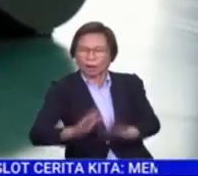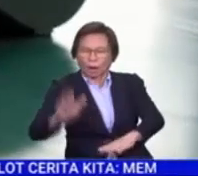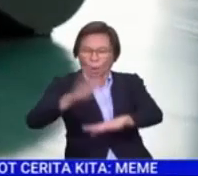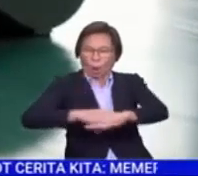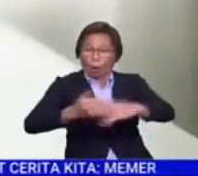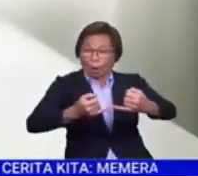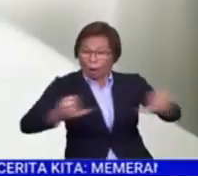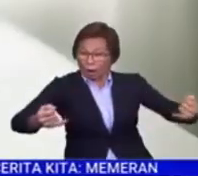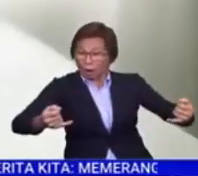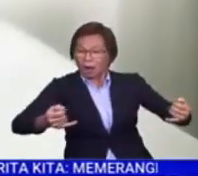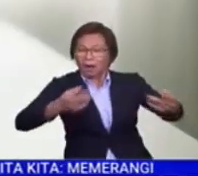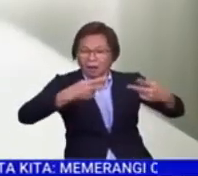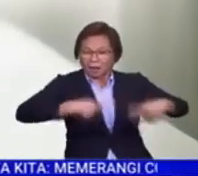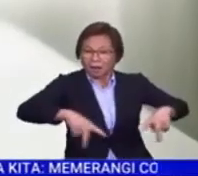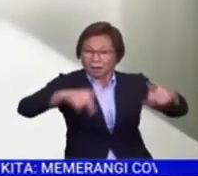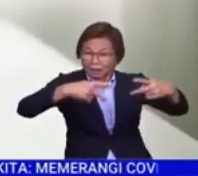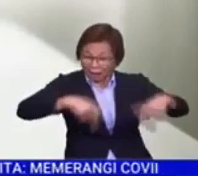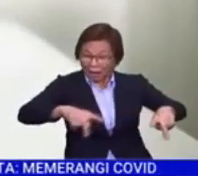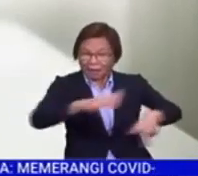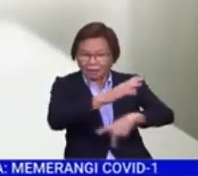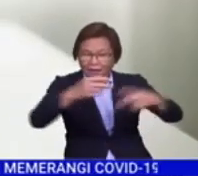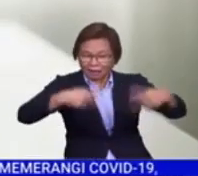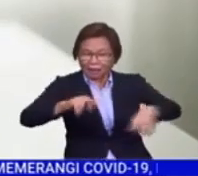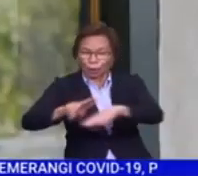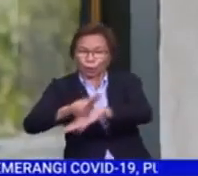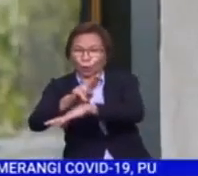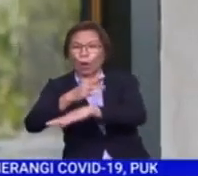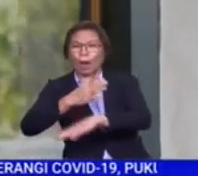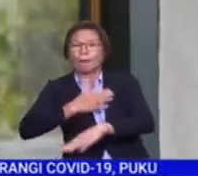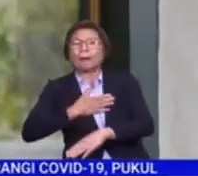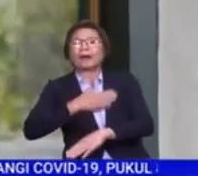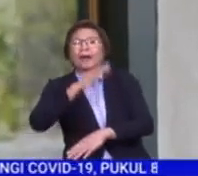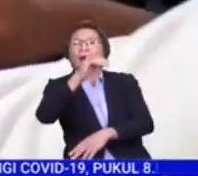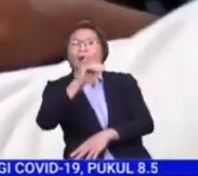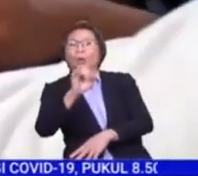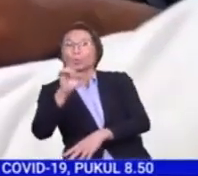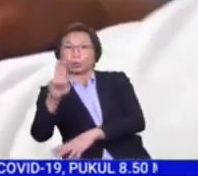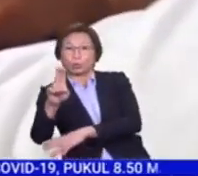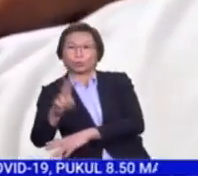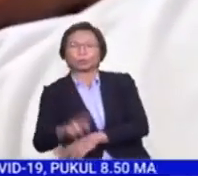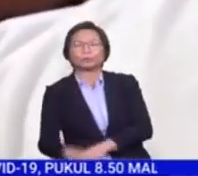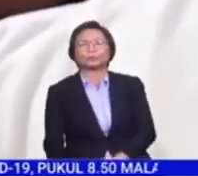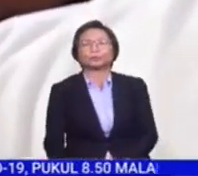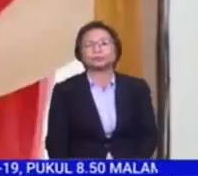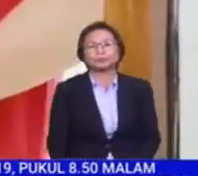dalam talian dan kedai fizikal yang menggunakan My IOU.